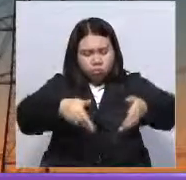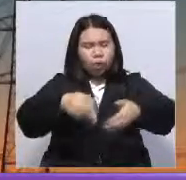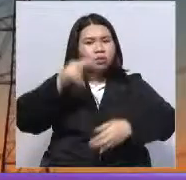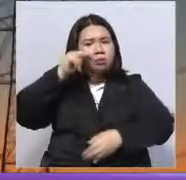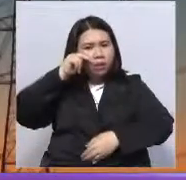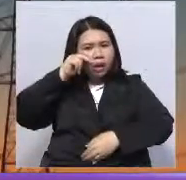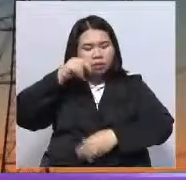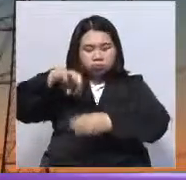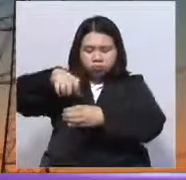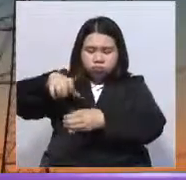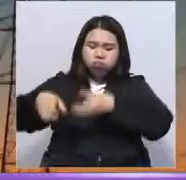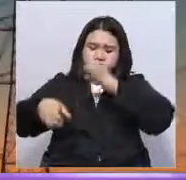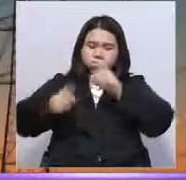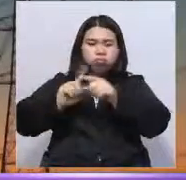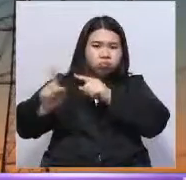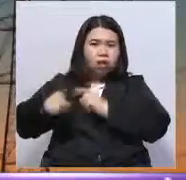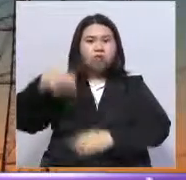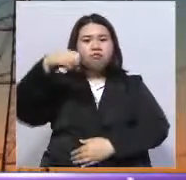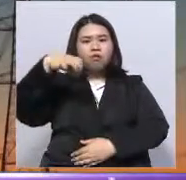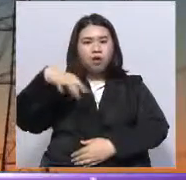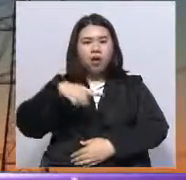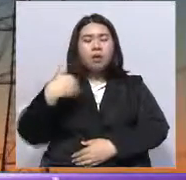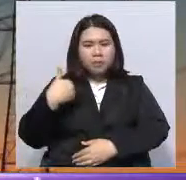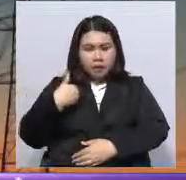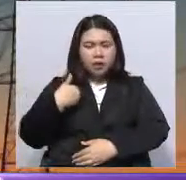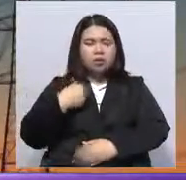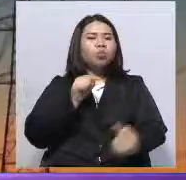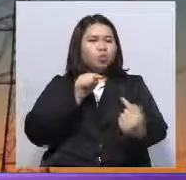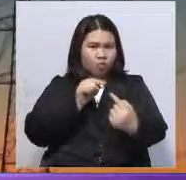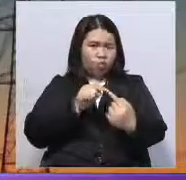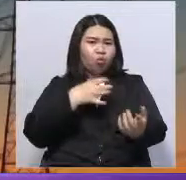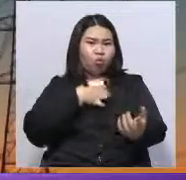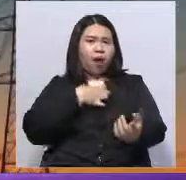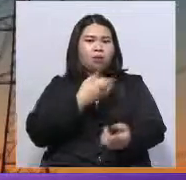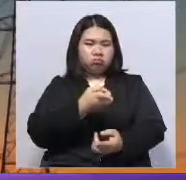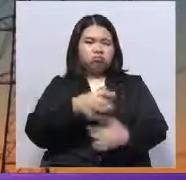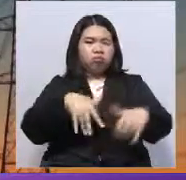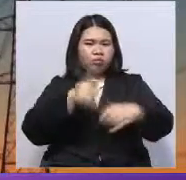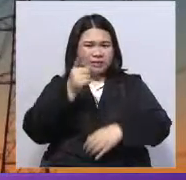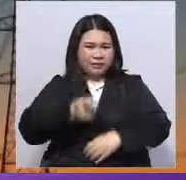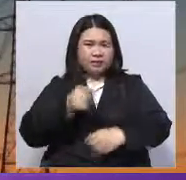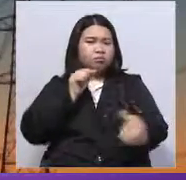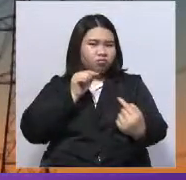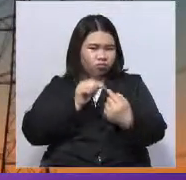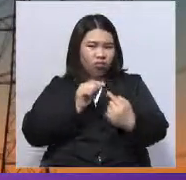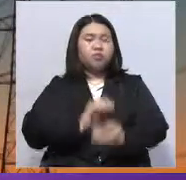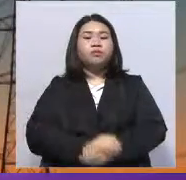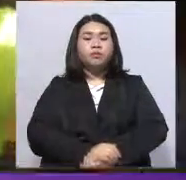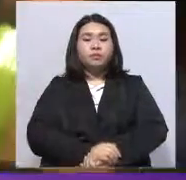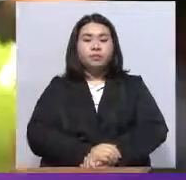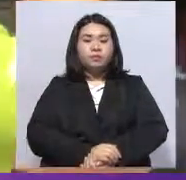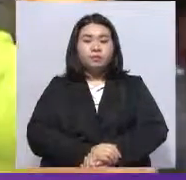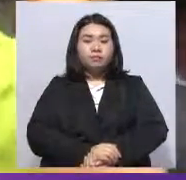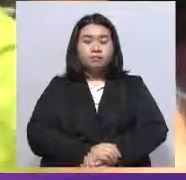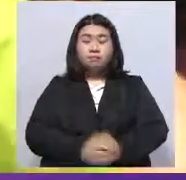พื่อการบริโภคอุปโภคระบบไฟฟ้าจึงเป็นการตอบสนองความต้องการของประชาชนอย่างตรงจุดตรงประเด็น